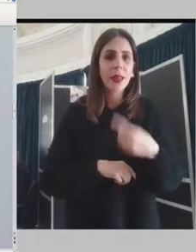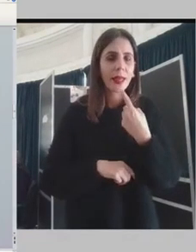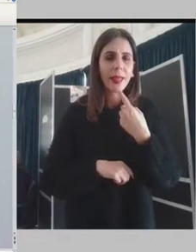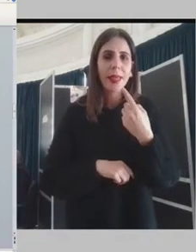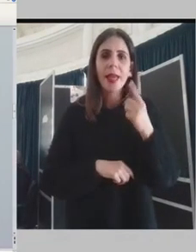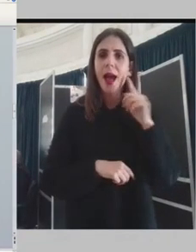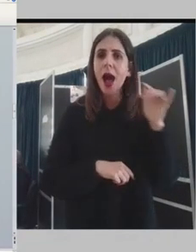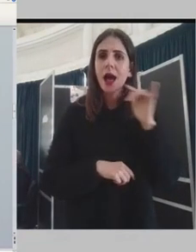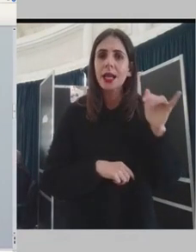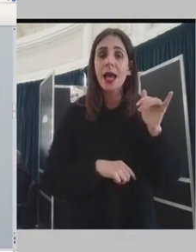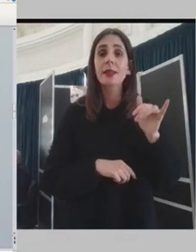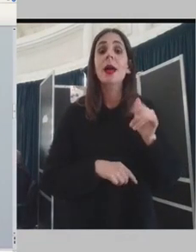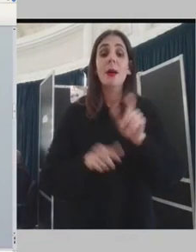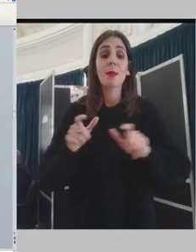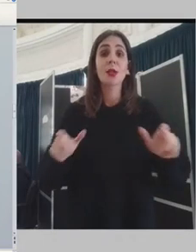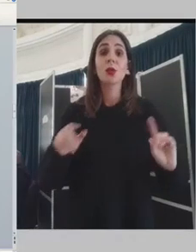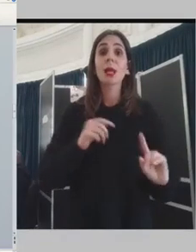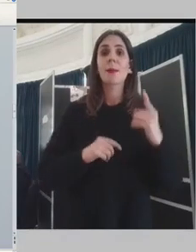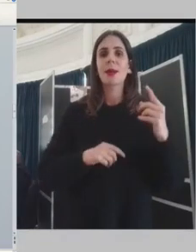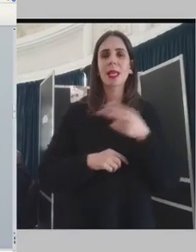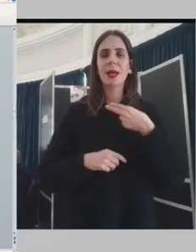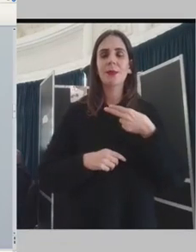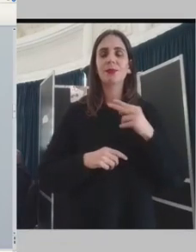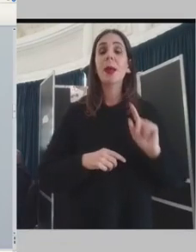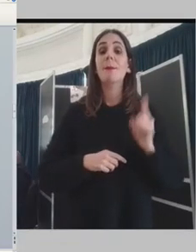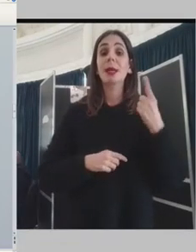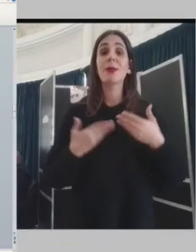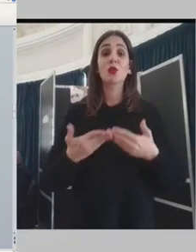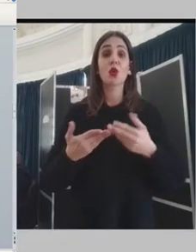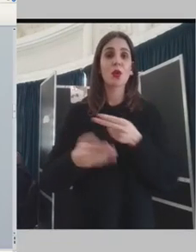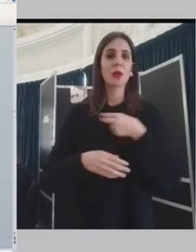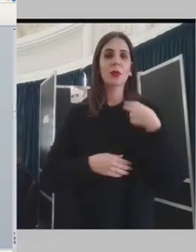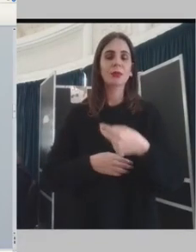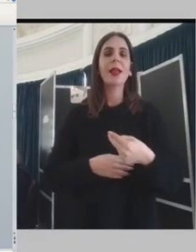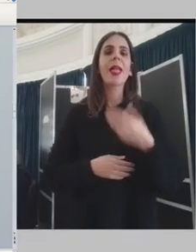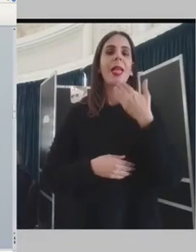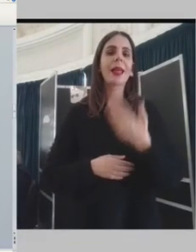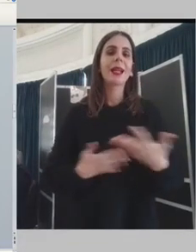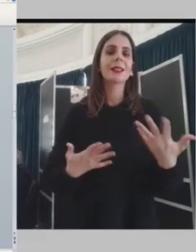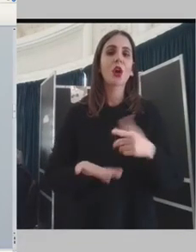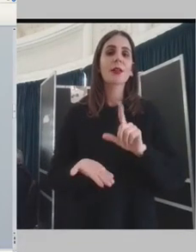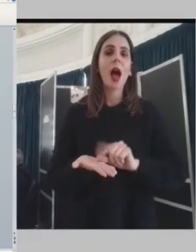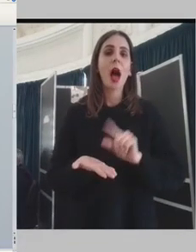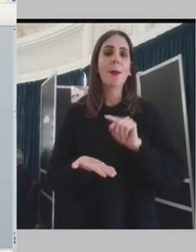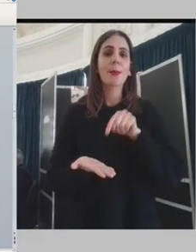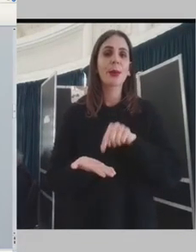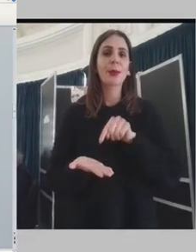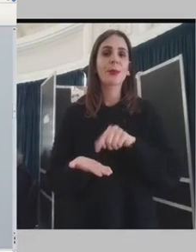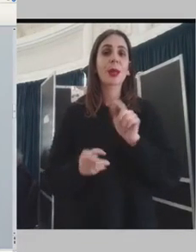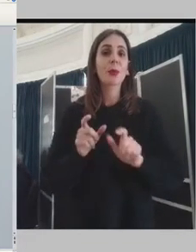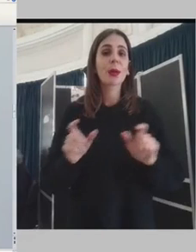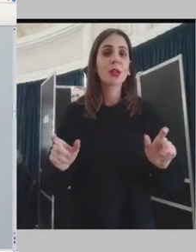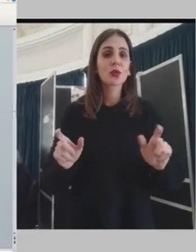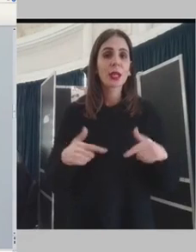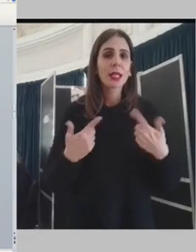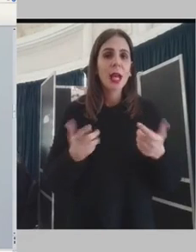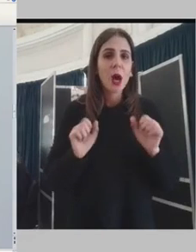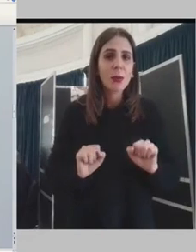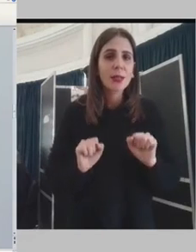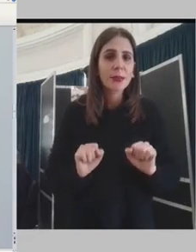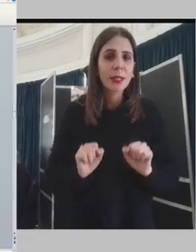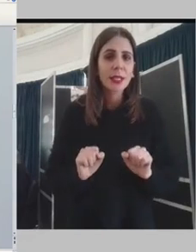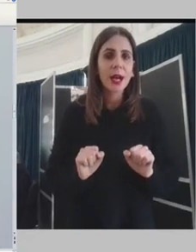primi soccorritori attraverso una app che permette alle persone in grado di essere